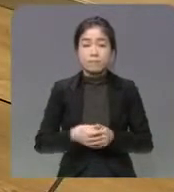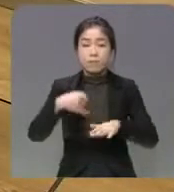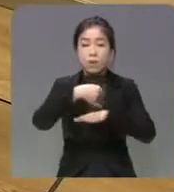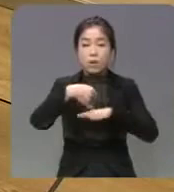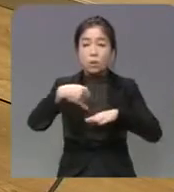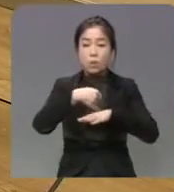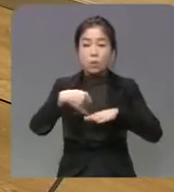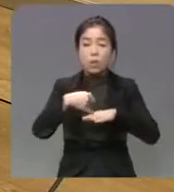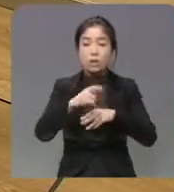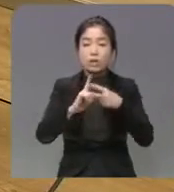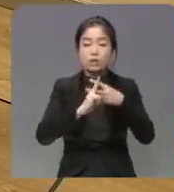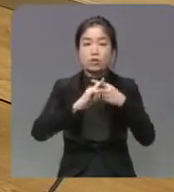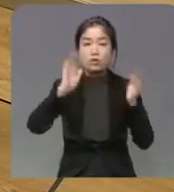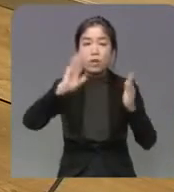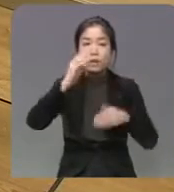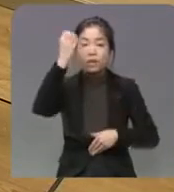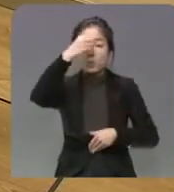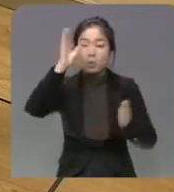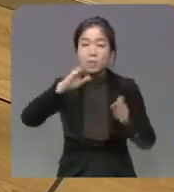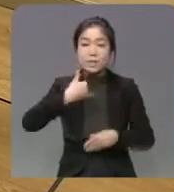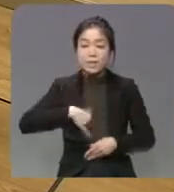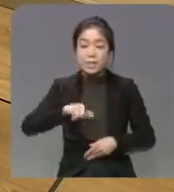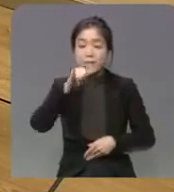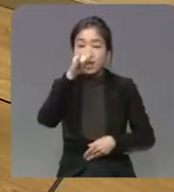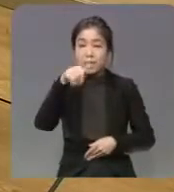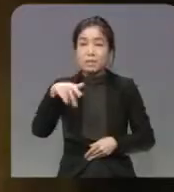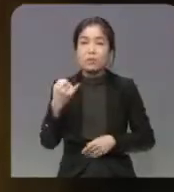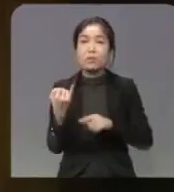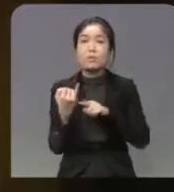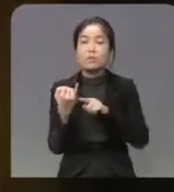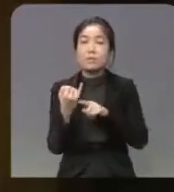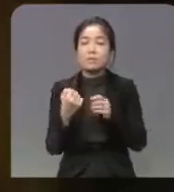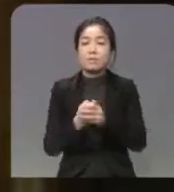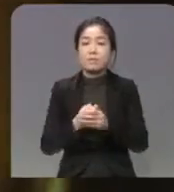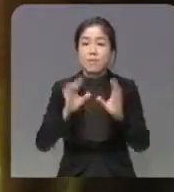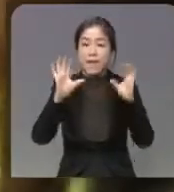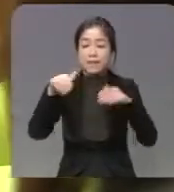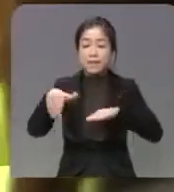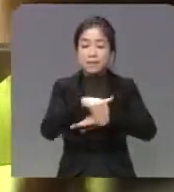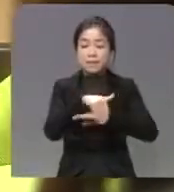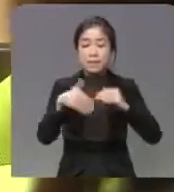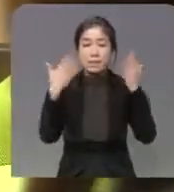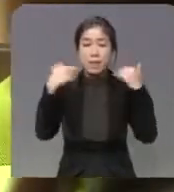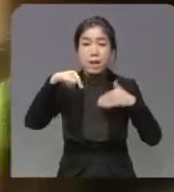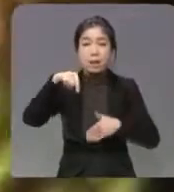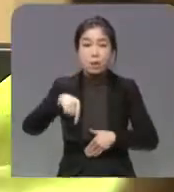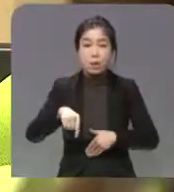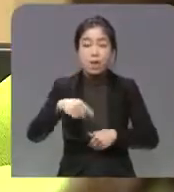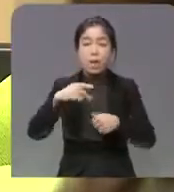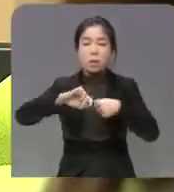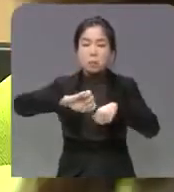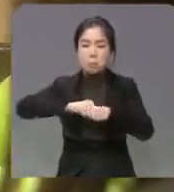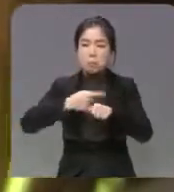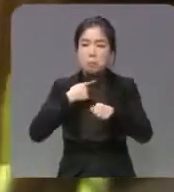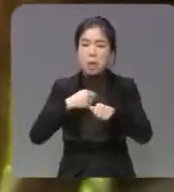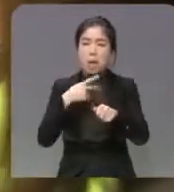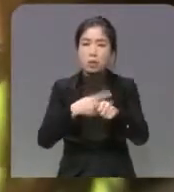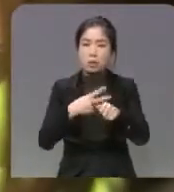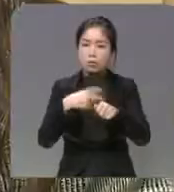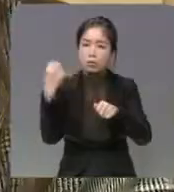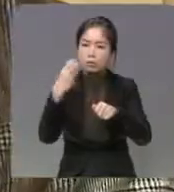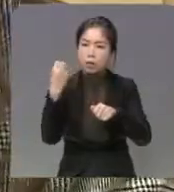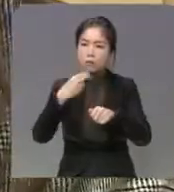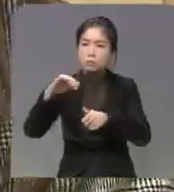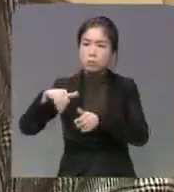완도에서 중학생과 고등학생 자녀를 둔 조진희 씨. 아이들이 다니는 학교에 징계받은 교사들이 자주